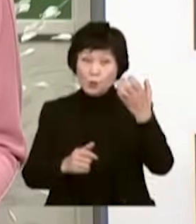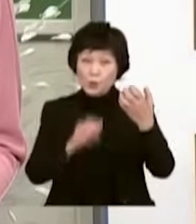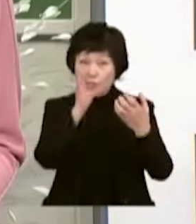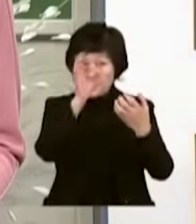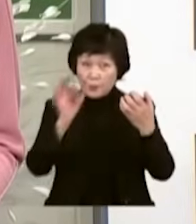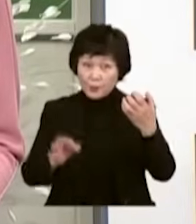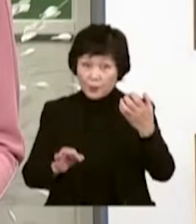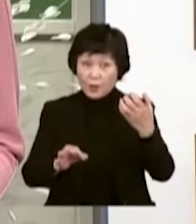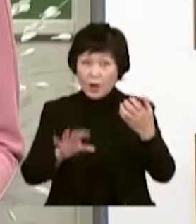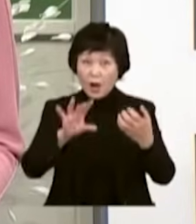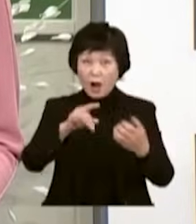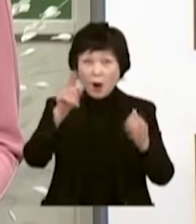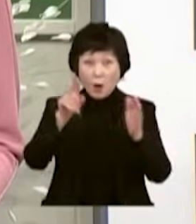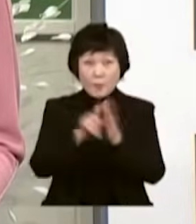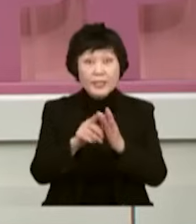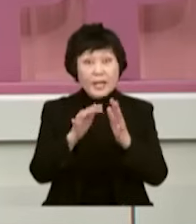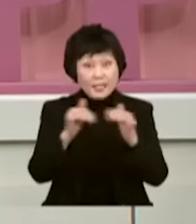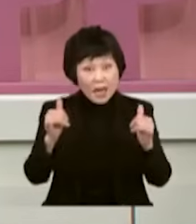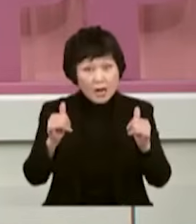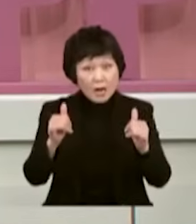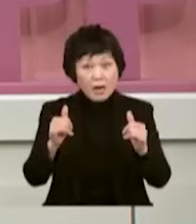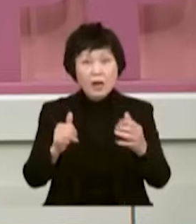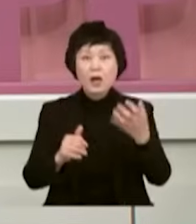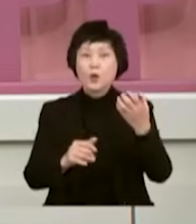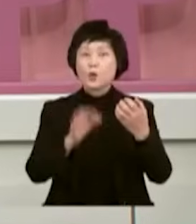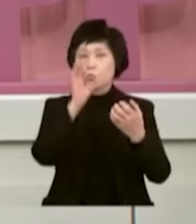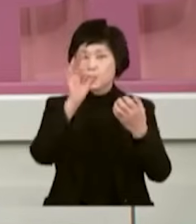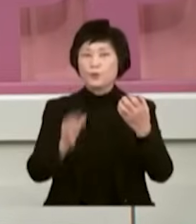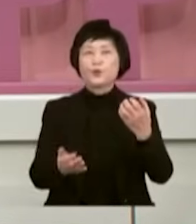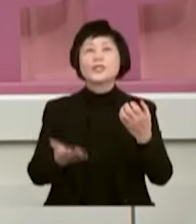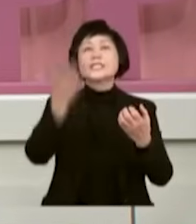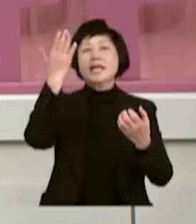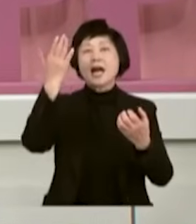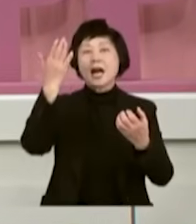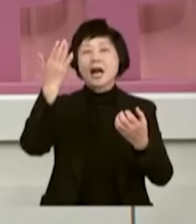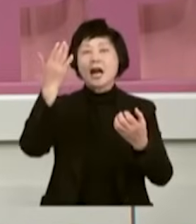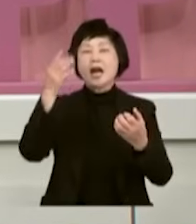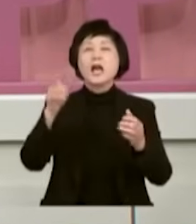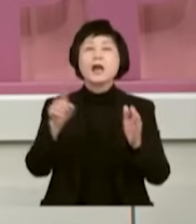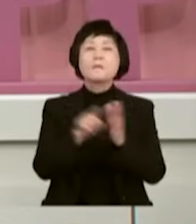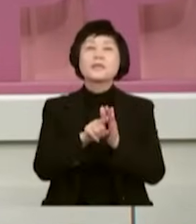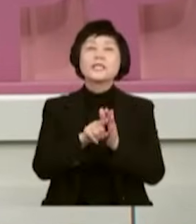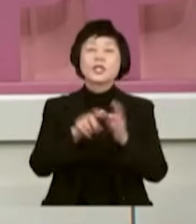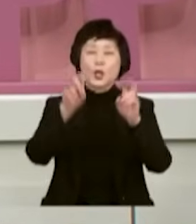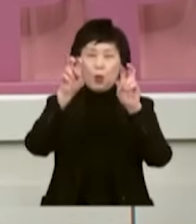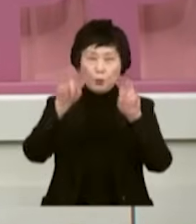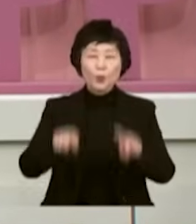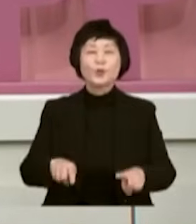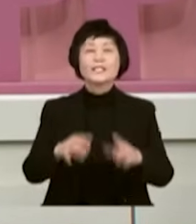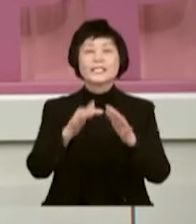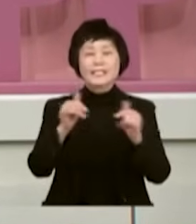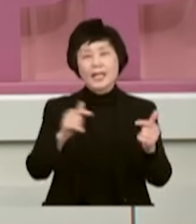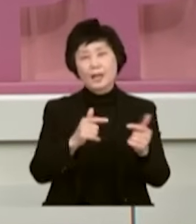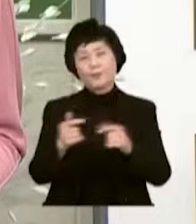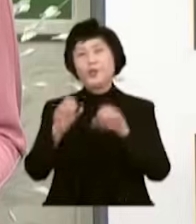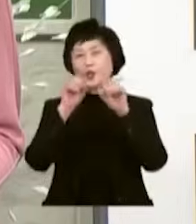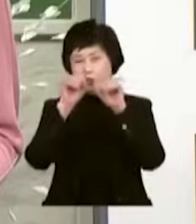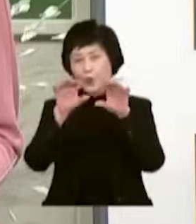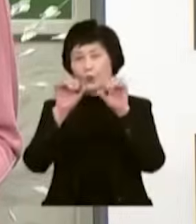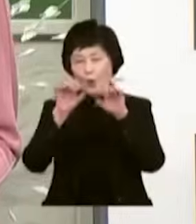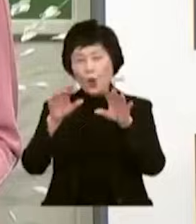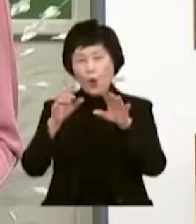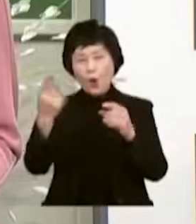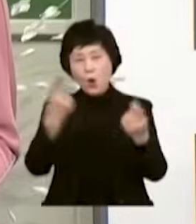90%가 초신자예요? 아, 90% 이상이. 이상이에요? 불신자를 전도했습니다. 아. 불신자. 아니,